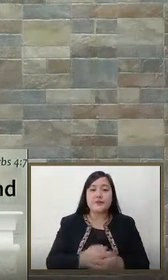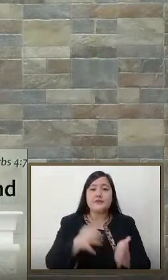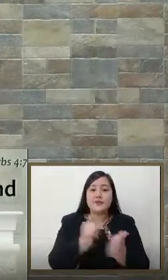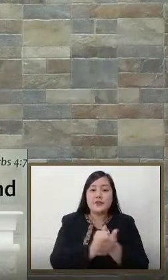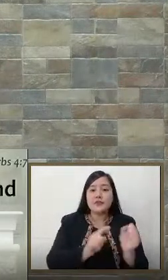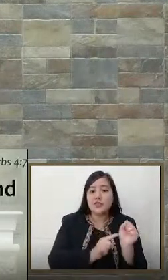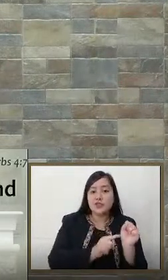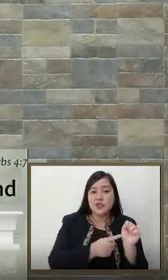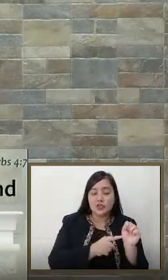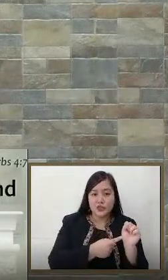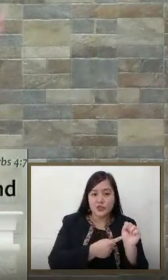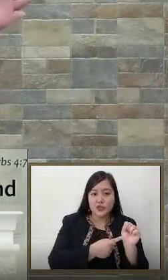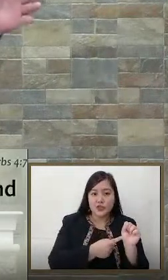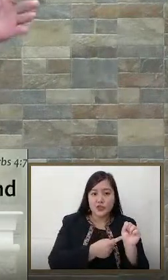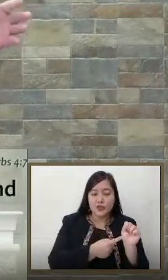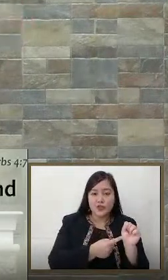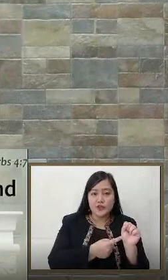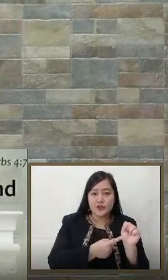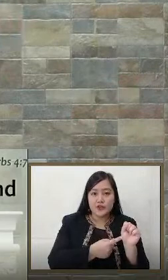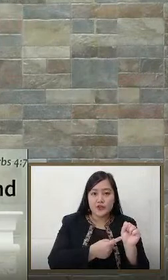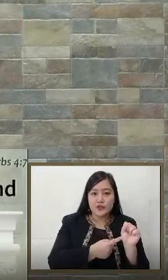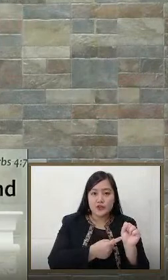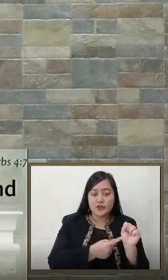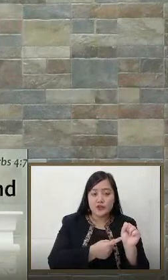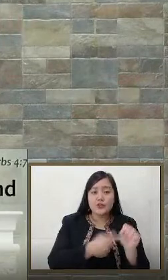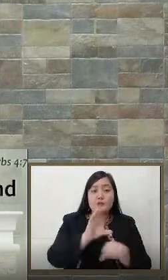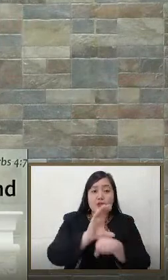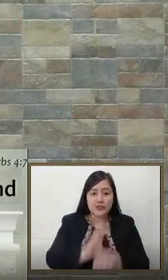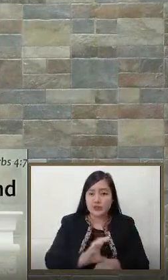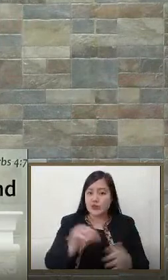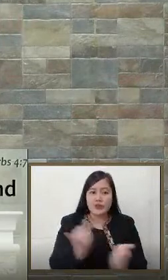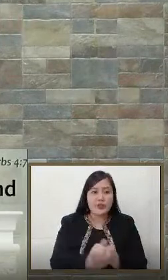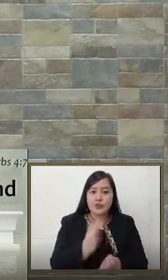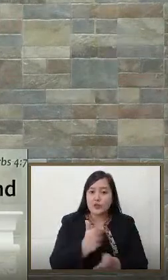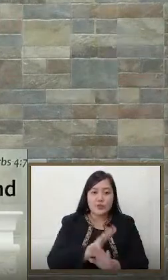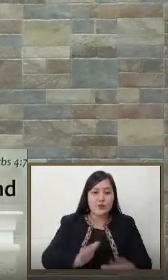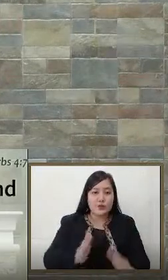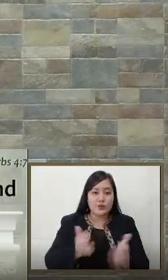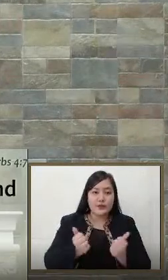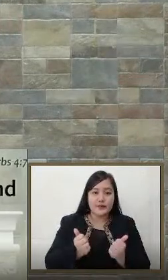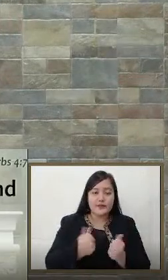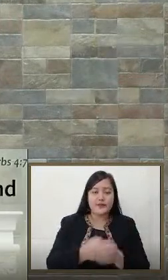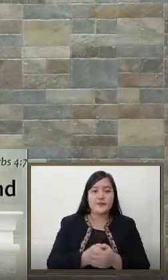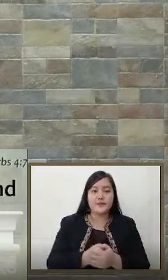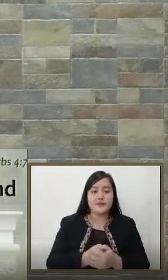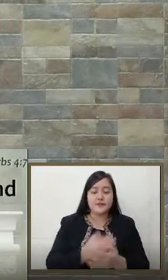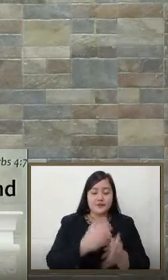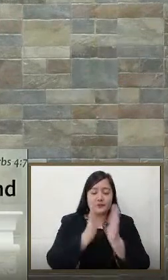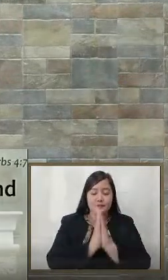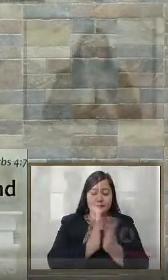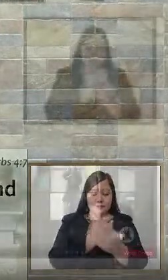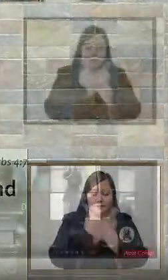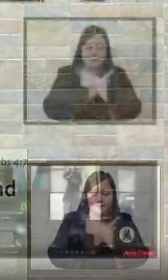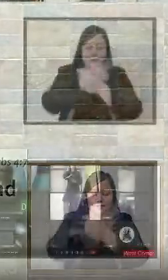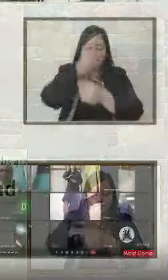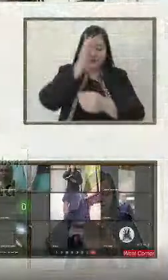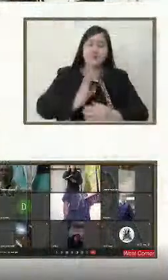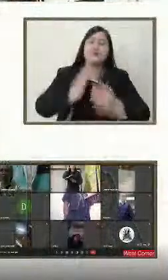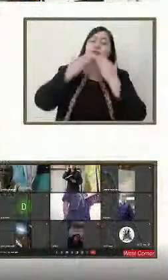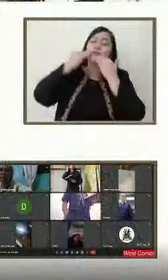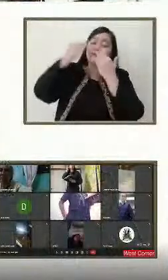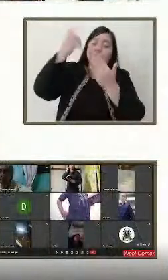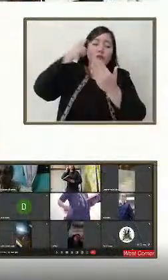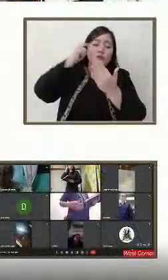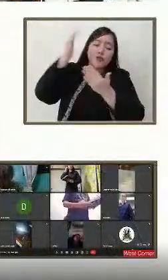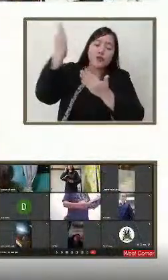bakit nandyan tayo o sa kalagayan na hindi mo gusto. Dakilang Diyos, marami pong salamat sa inyong kabutihan,